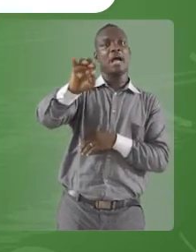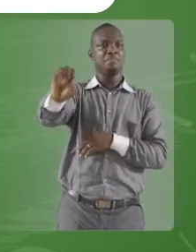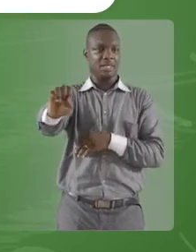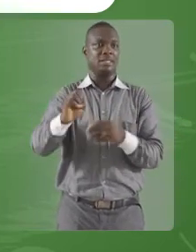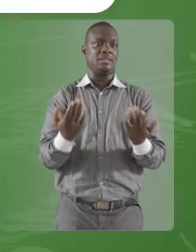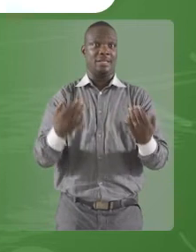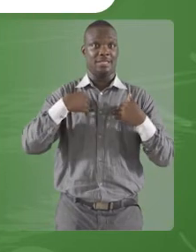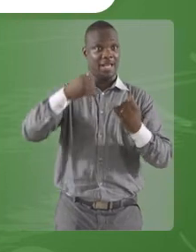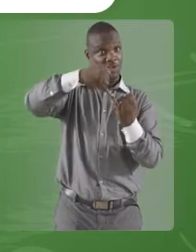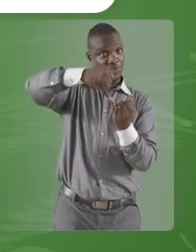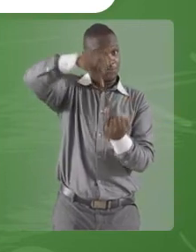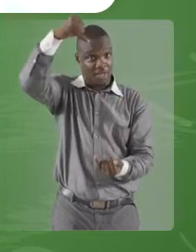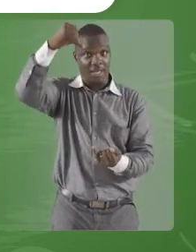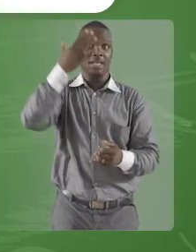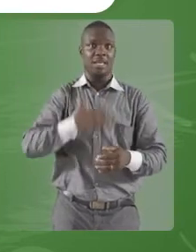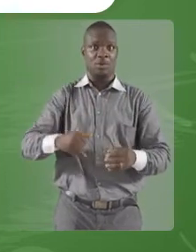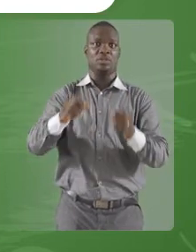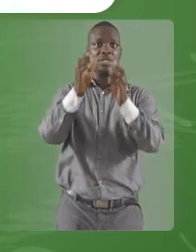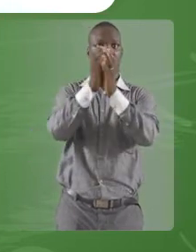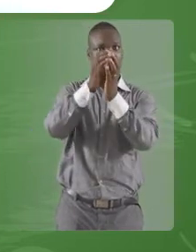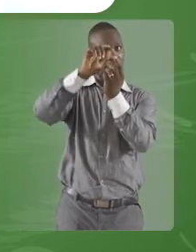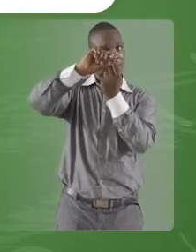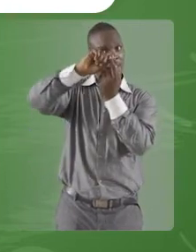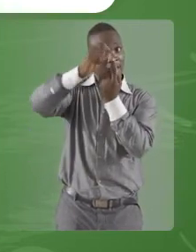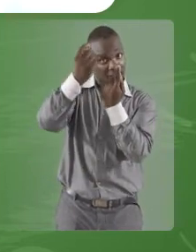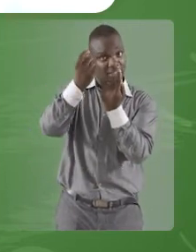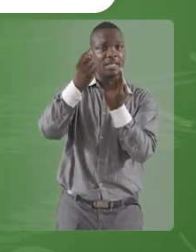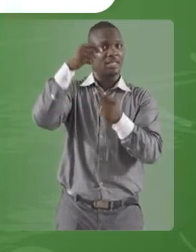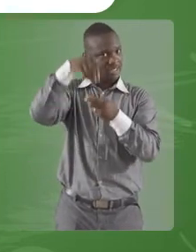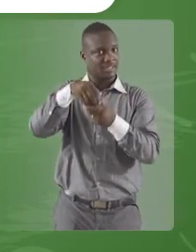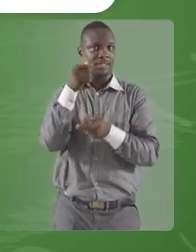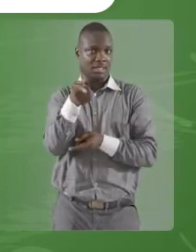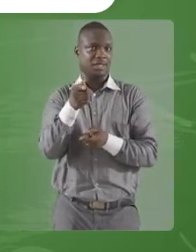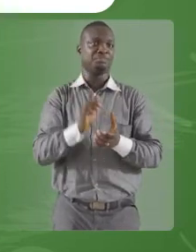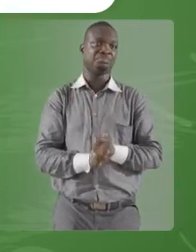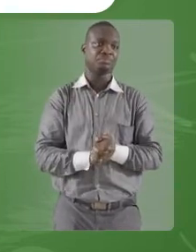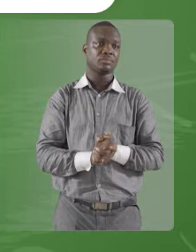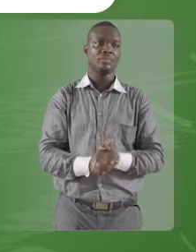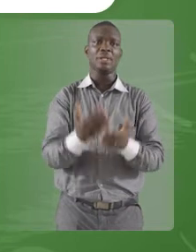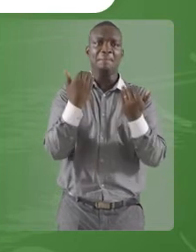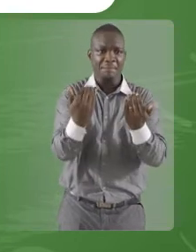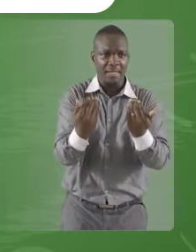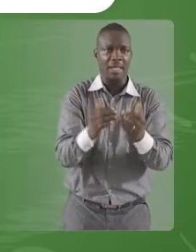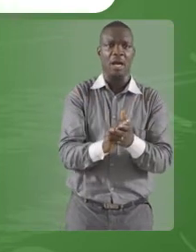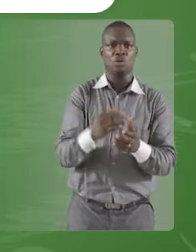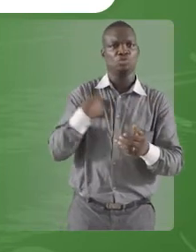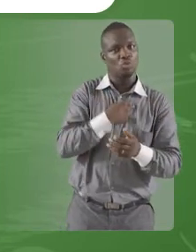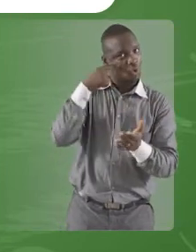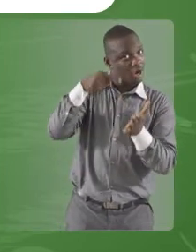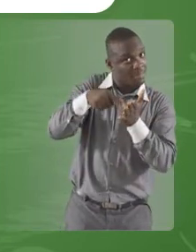et de lentille. Bien, lorsqu'on observe bien l'antenne jeune, quelle est la remarque que nous pouvons